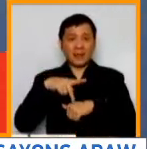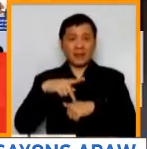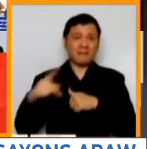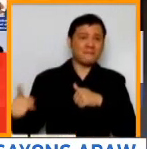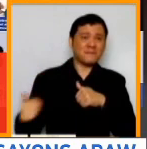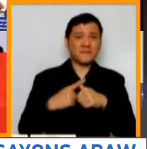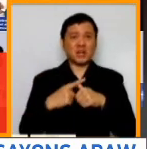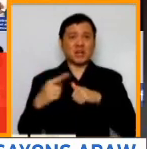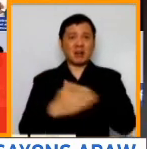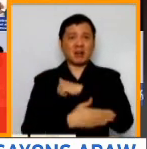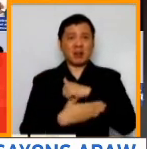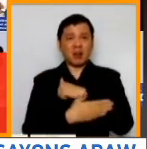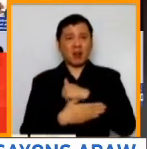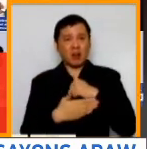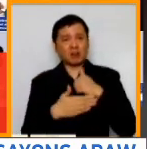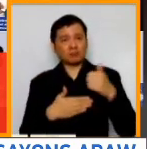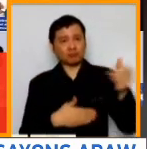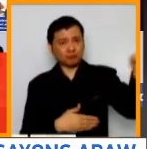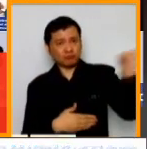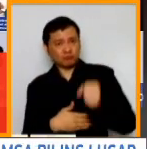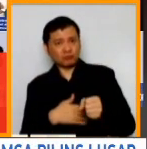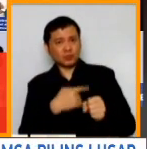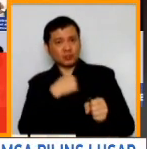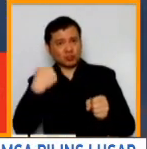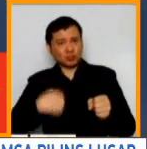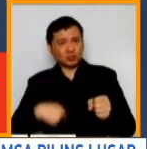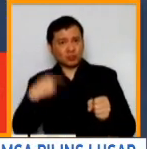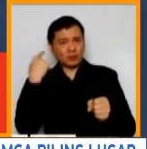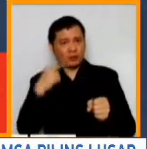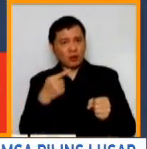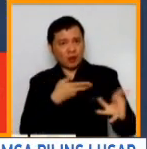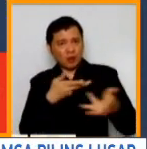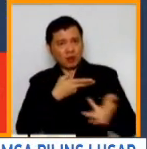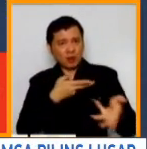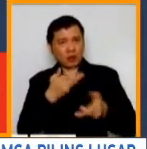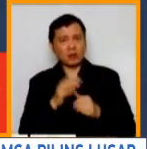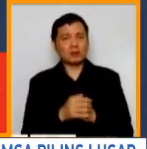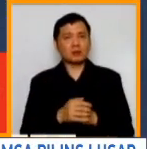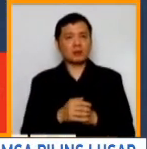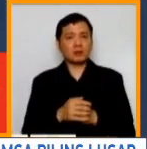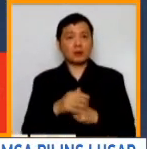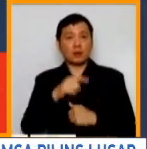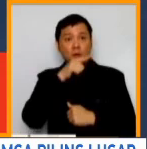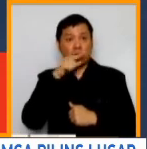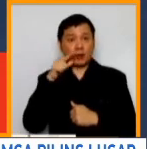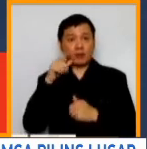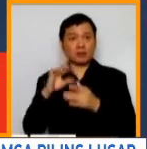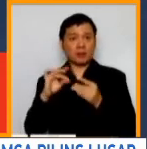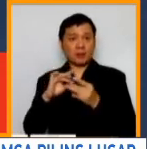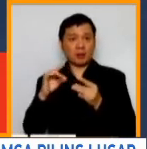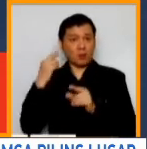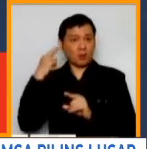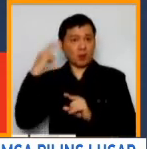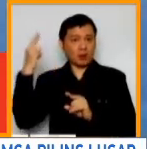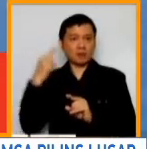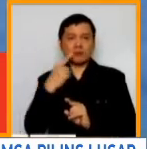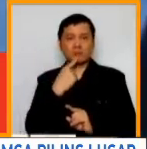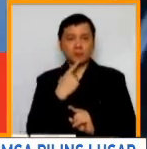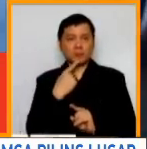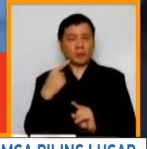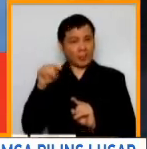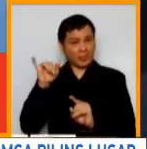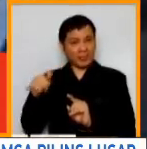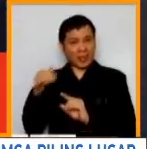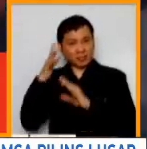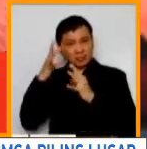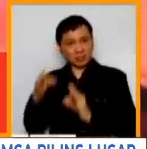arbitration. Sabi ni Robredo sa kanyang lingguang programa sa radyo, maaaring gamitin ng desisyon para makipagtulungan sa ibang bansang may mga